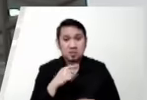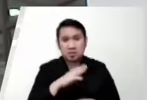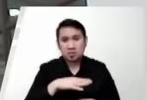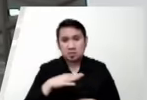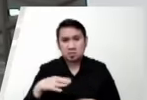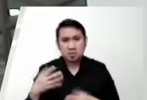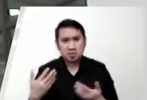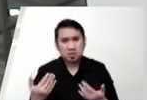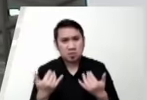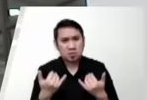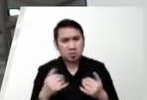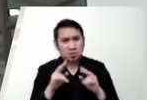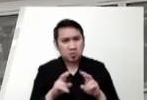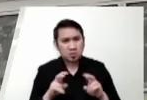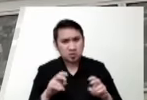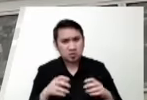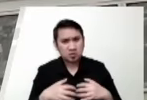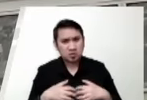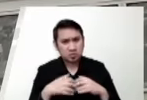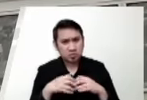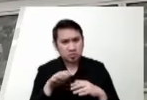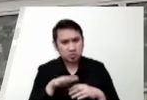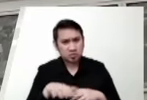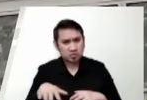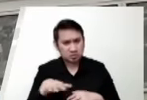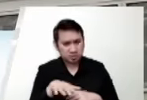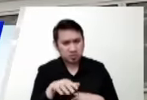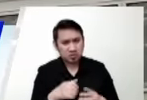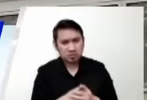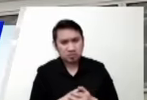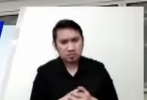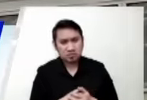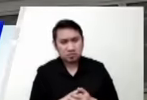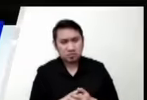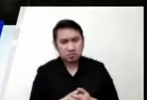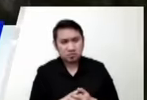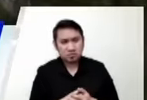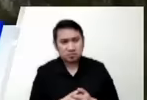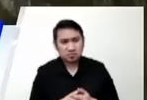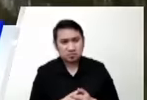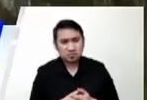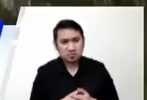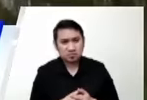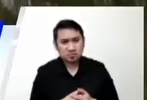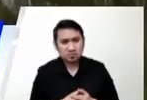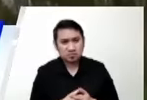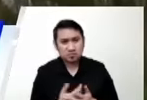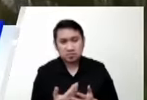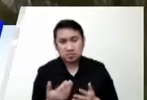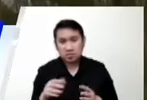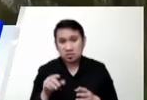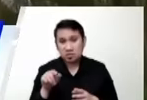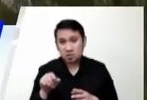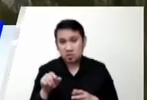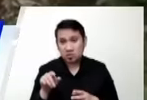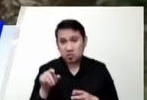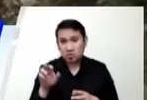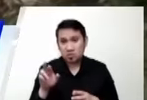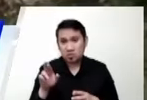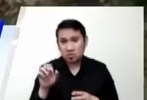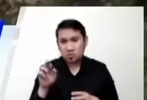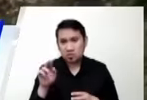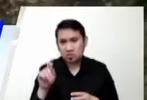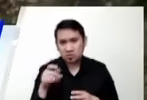pinaiimbestigahan nito ang pagtatayo ng resort sa bahagi ng Chocolate Hills na sakop ng bayan ng Sagbayan. Bukod sa resort, iimbestigahan din ang isa